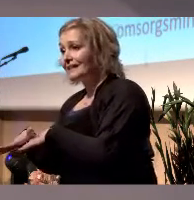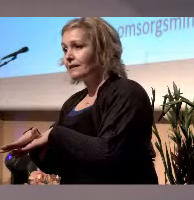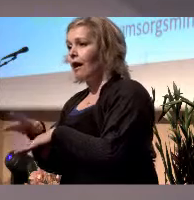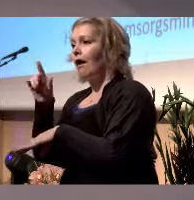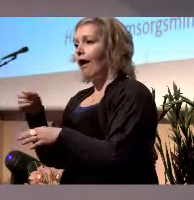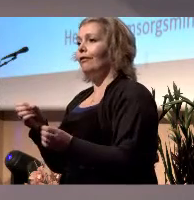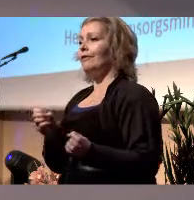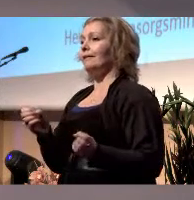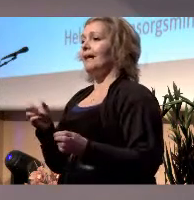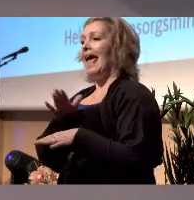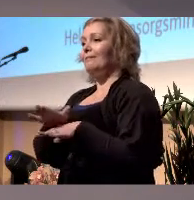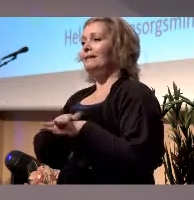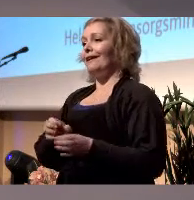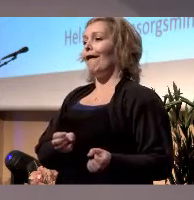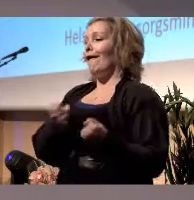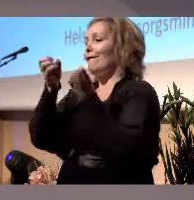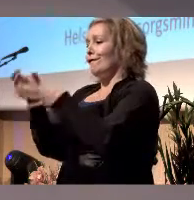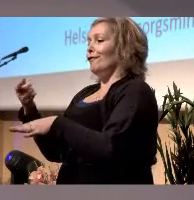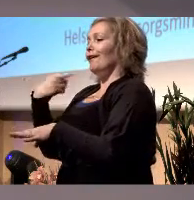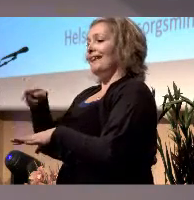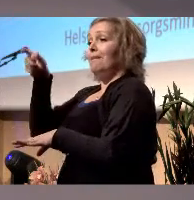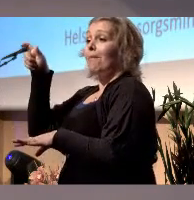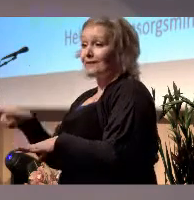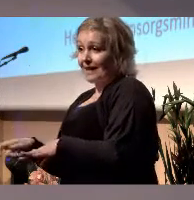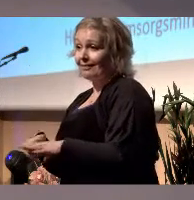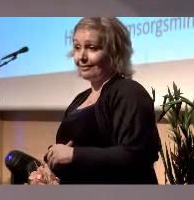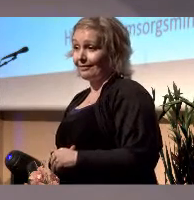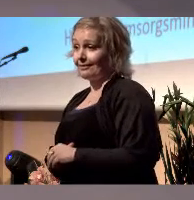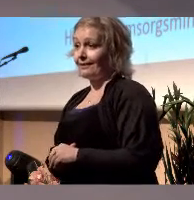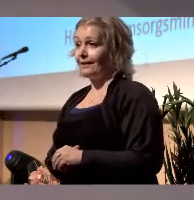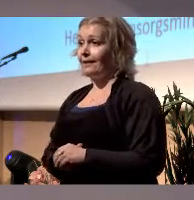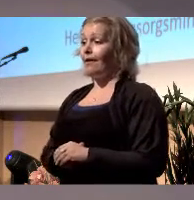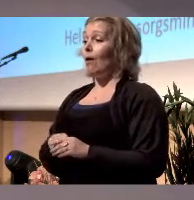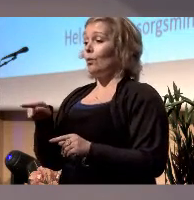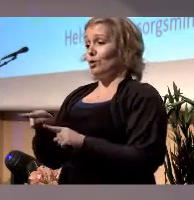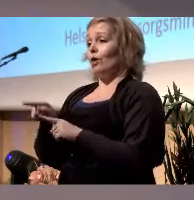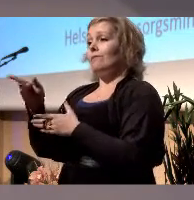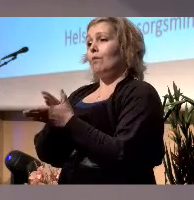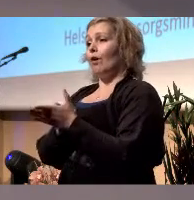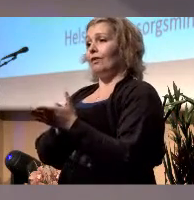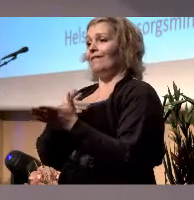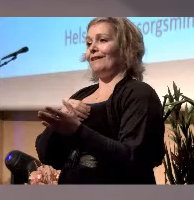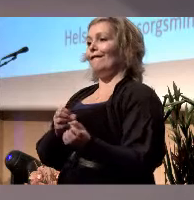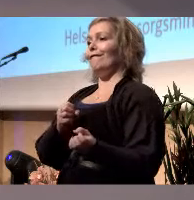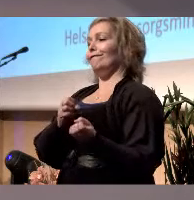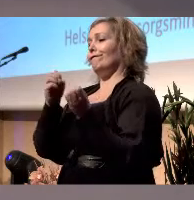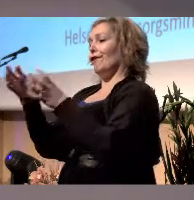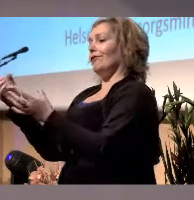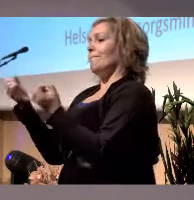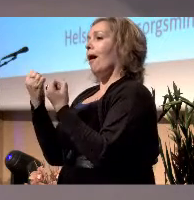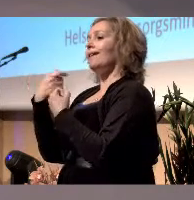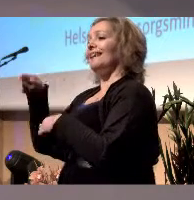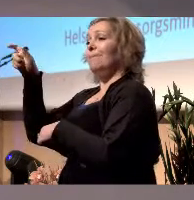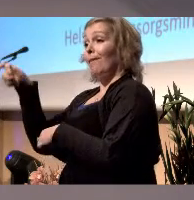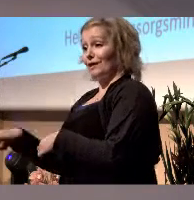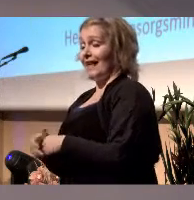kan vi flytte ekspertisen til der pasientene. På den måten så flytter vi også makt til